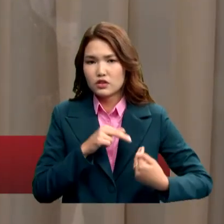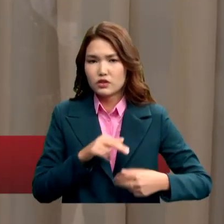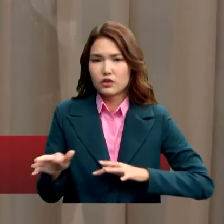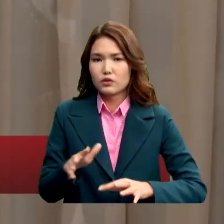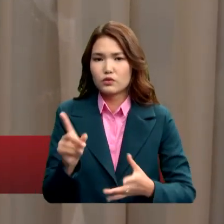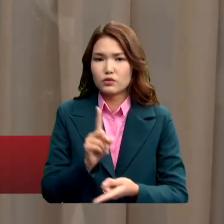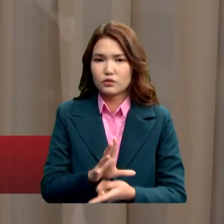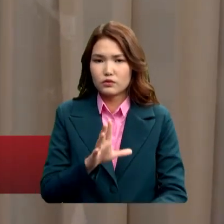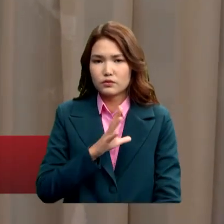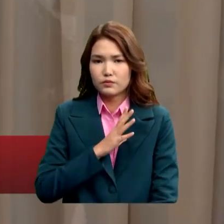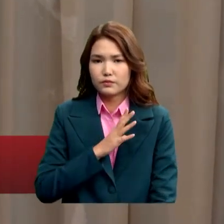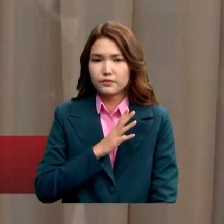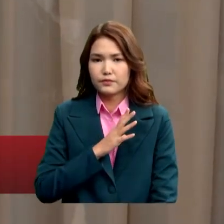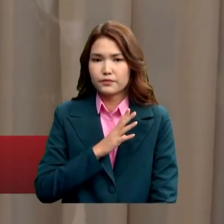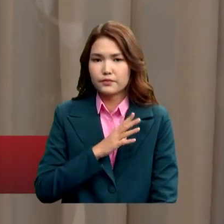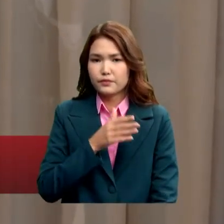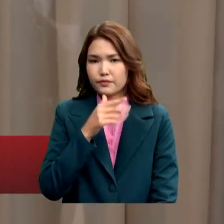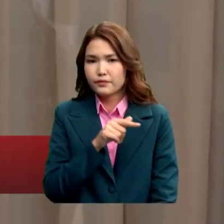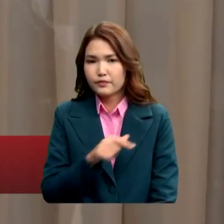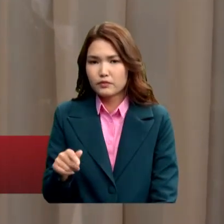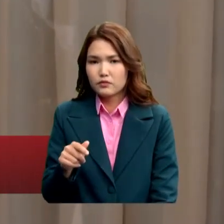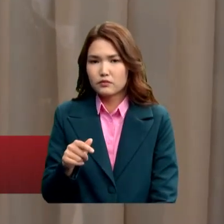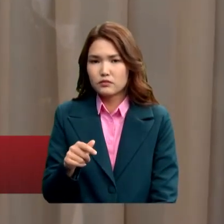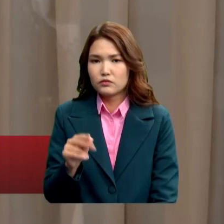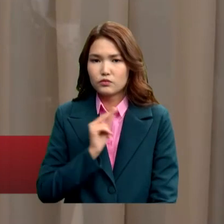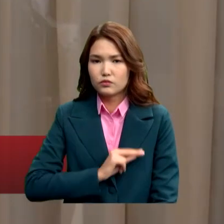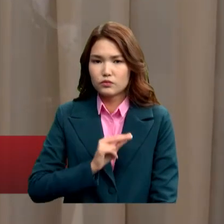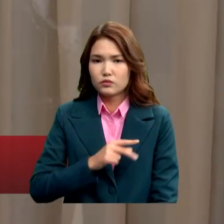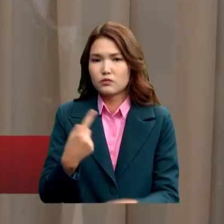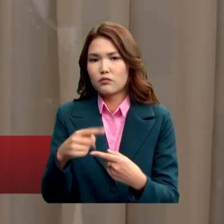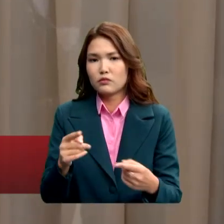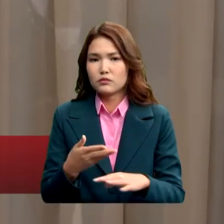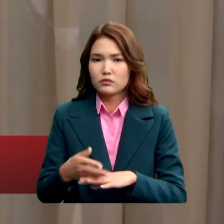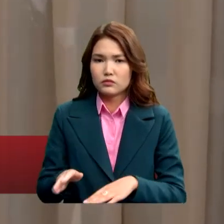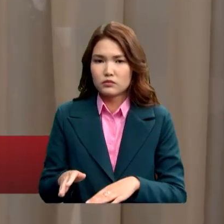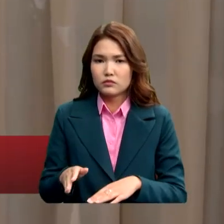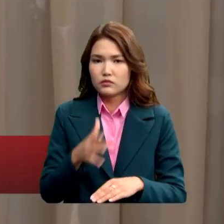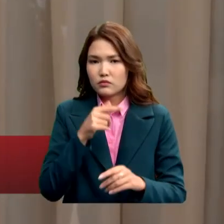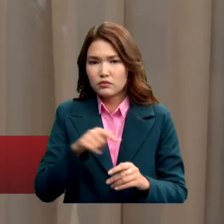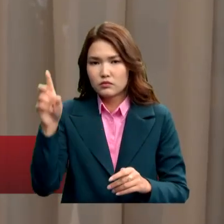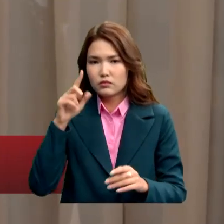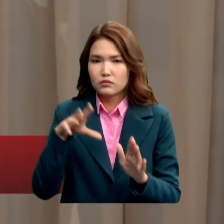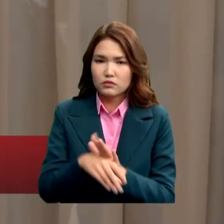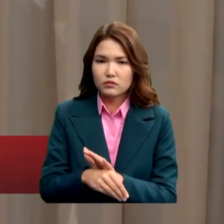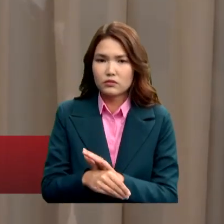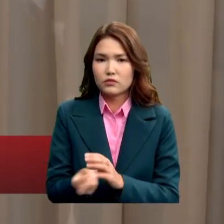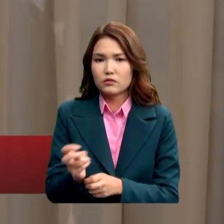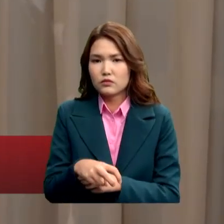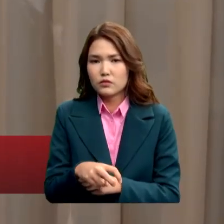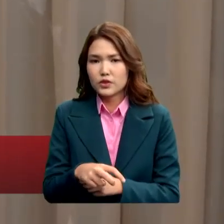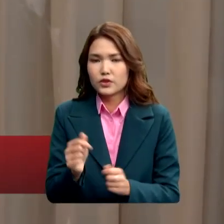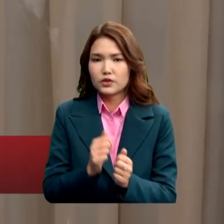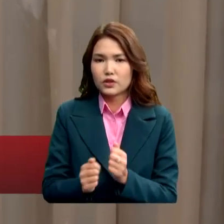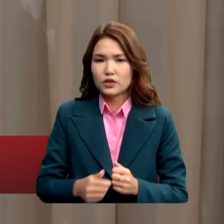жатақханамен қамтуды ұсынған болатын. Ол кезде сіздер, журналистер, мазақ жасадыңдар ғой. Ол керек жоқ, Перуашев пәтерлерді